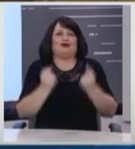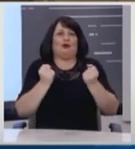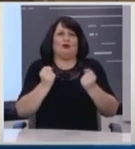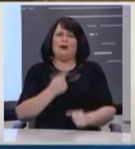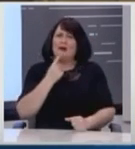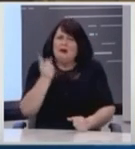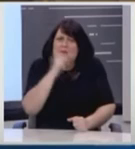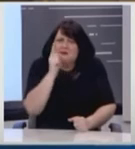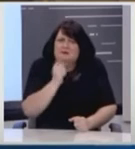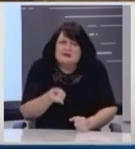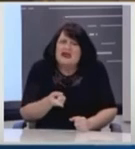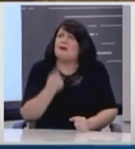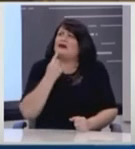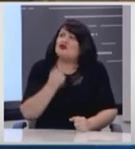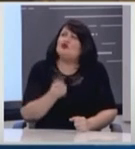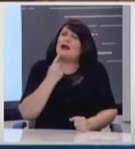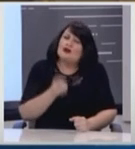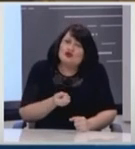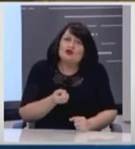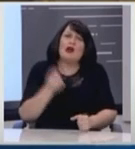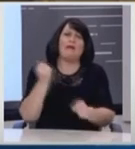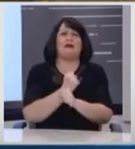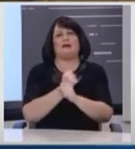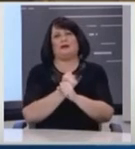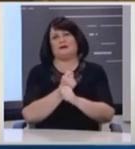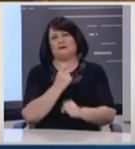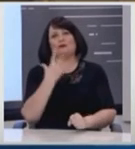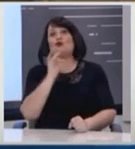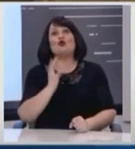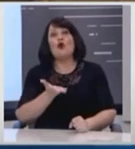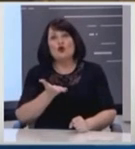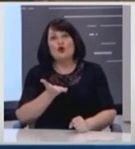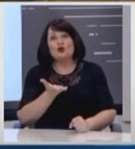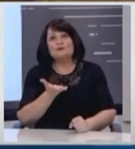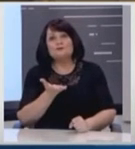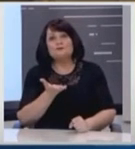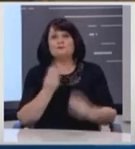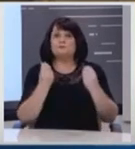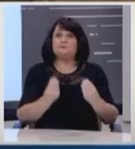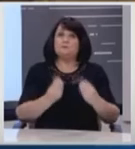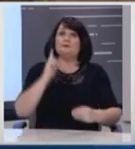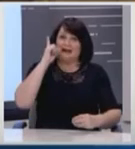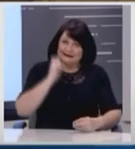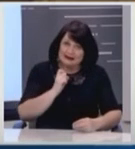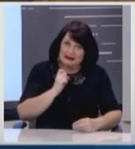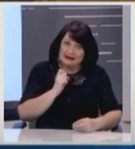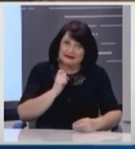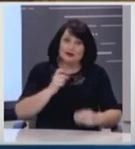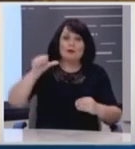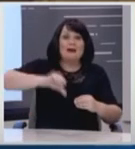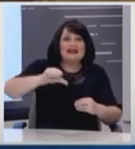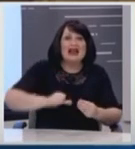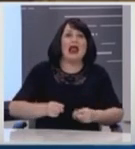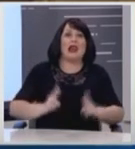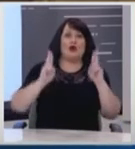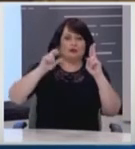ψέματα, σας λέμε και μάλιστα συνειδητά, γιατί γνωρίζετε πολύ καλά πως αυτά τα κοιτάσματα και τα